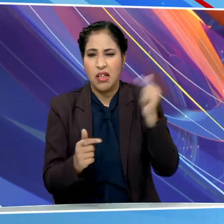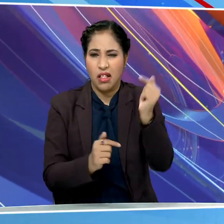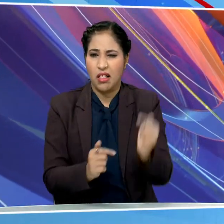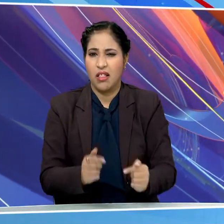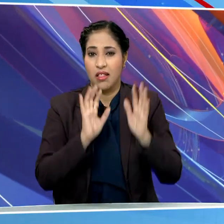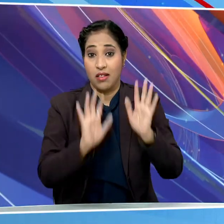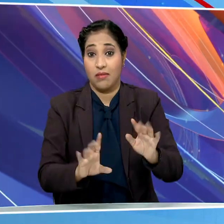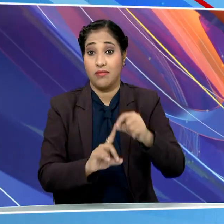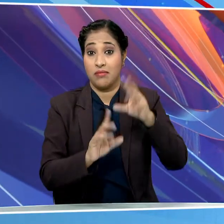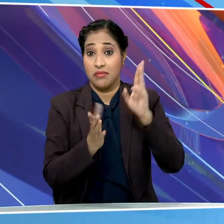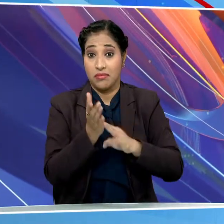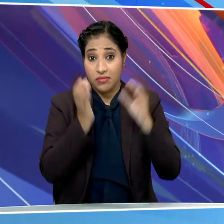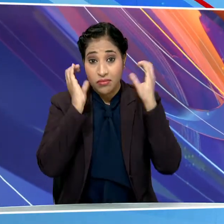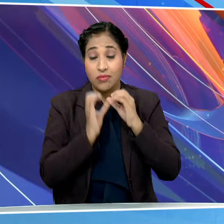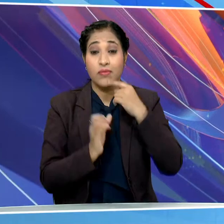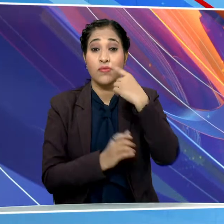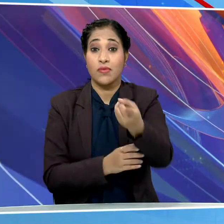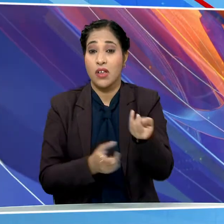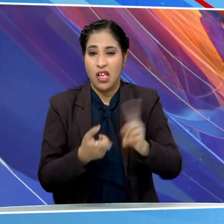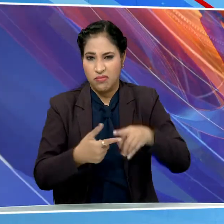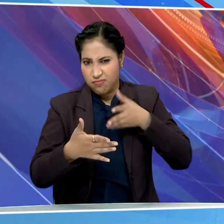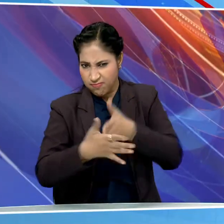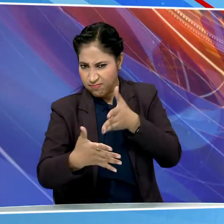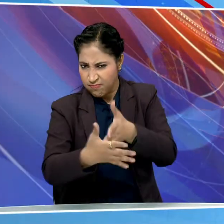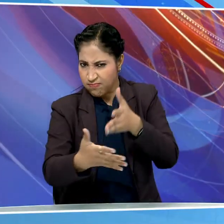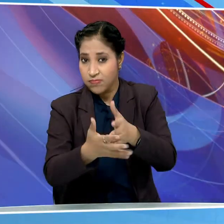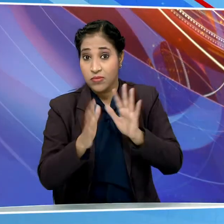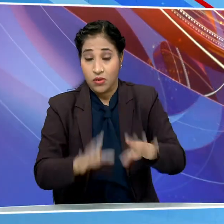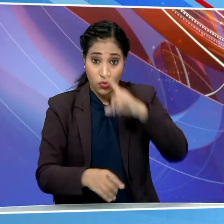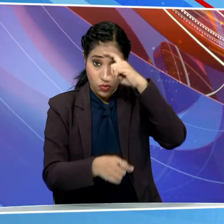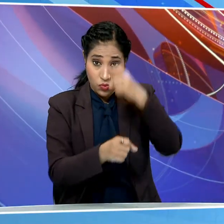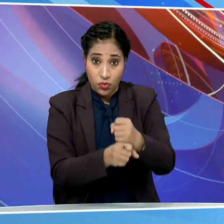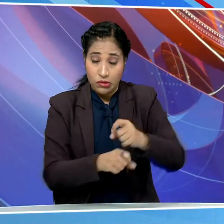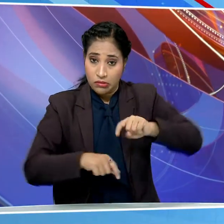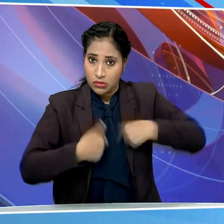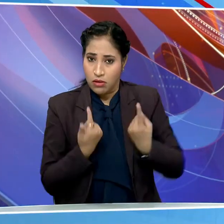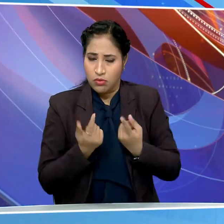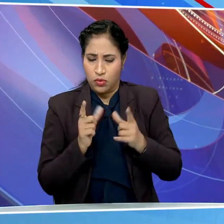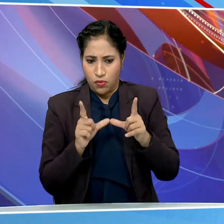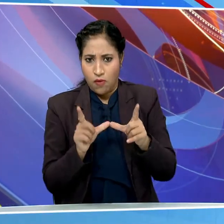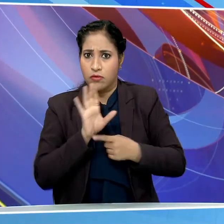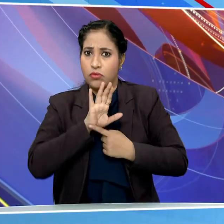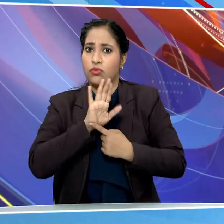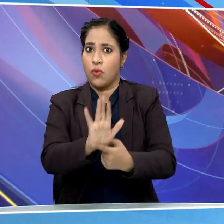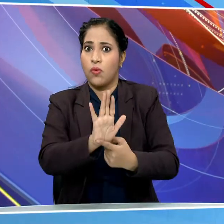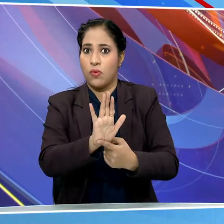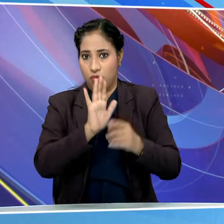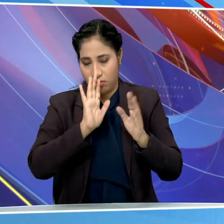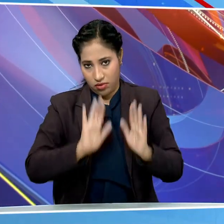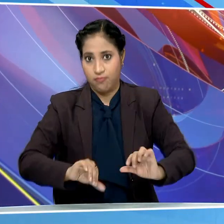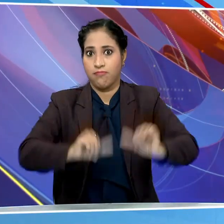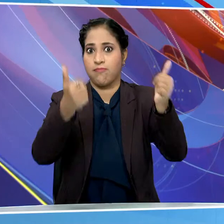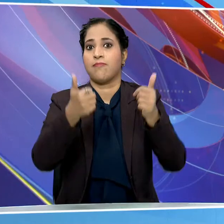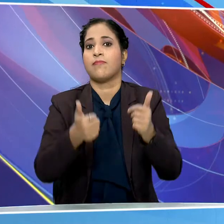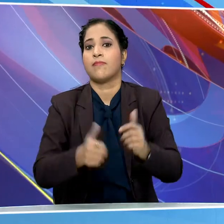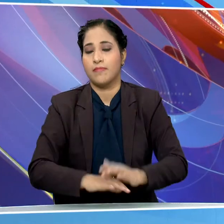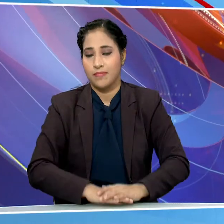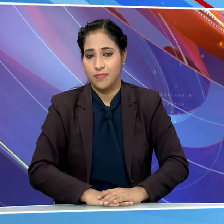थे। पीएम ने कहा कि इन चुनौतियों के बीच गुजरात ने खुद को साबित करके दिखाया।